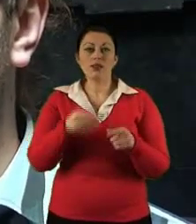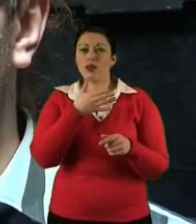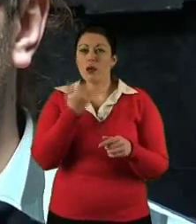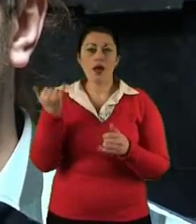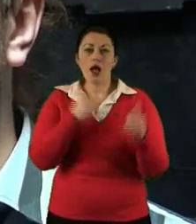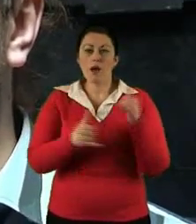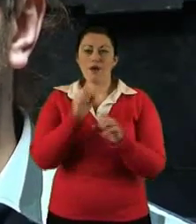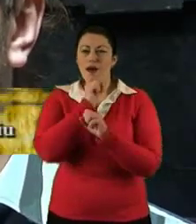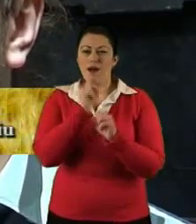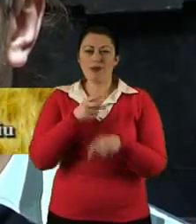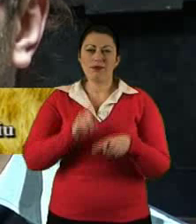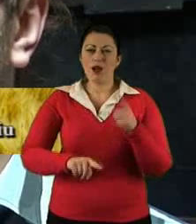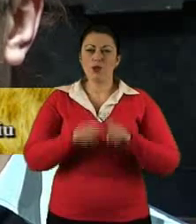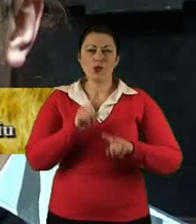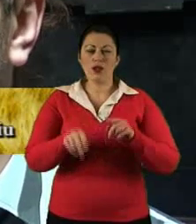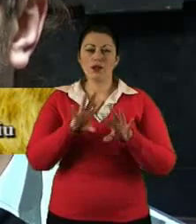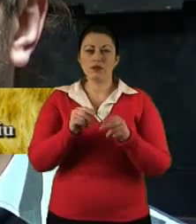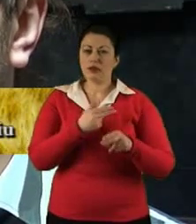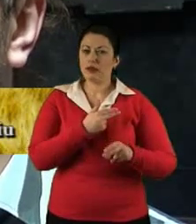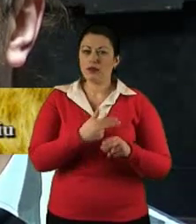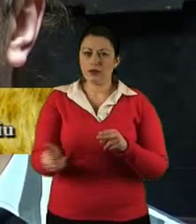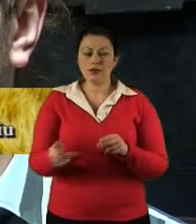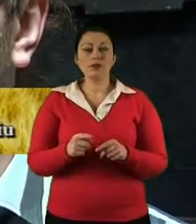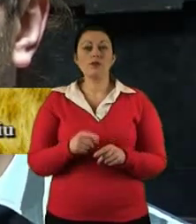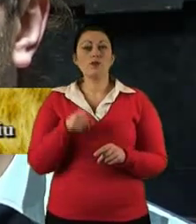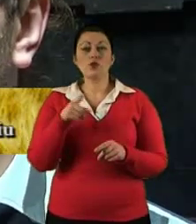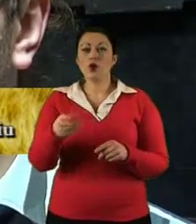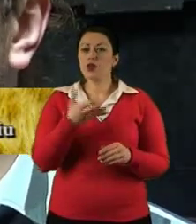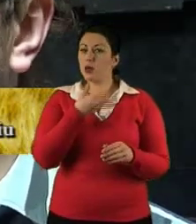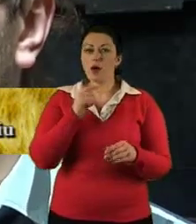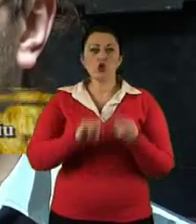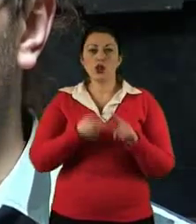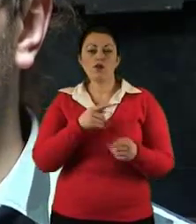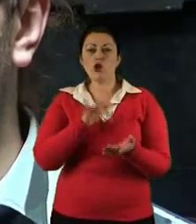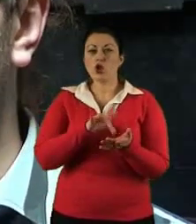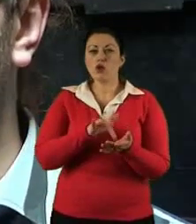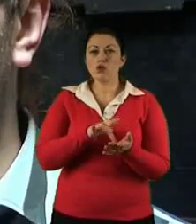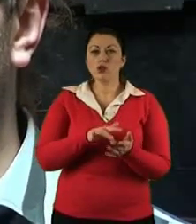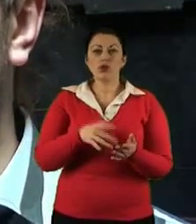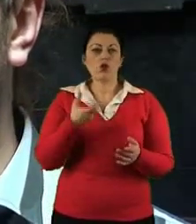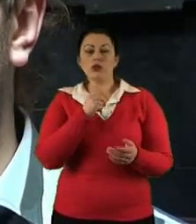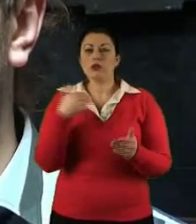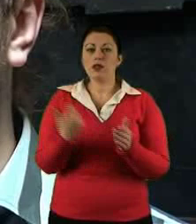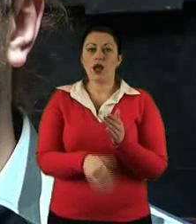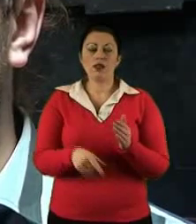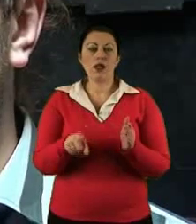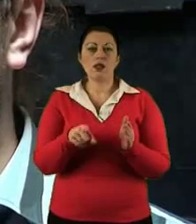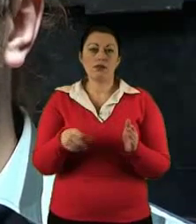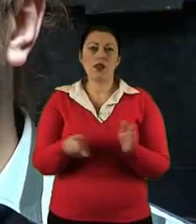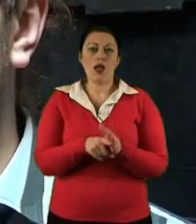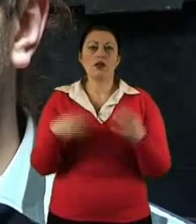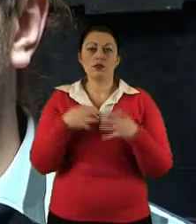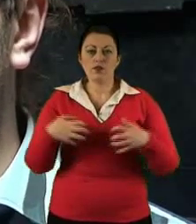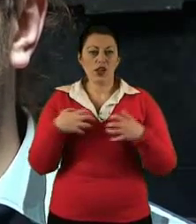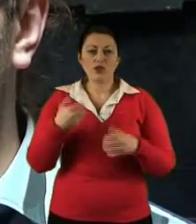żadnych środków chemicznych. Jest to produkcja jak najbardziej ekologiczna, produkcja nieszkodliwa ani dla środowiska, ani dla